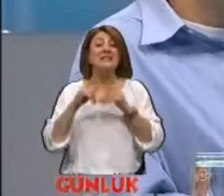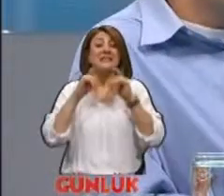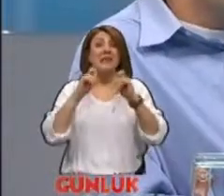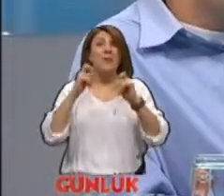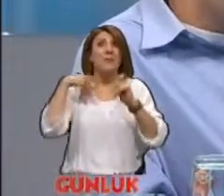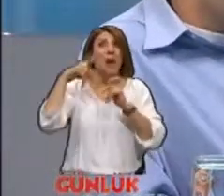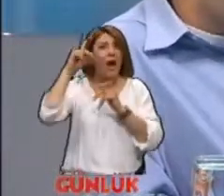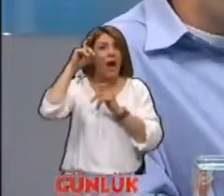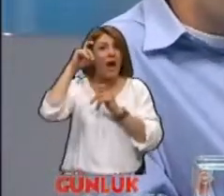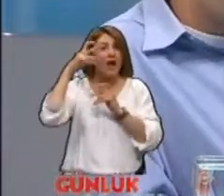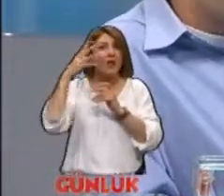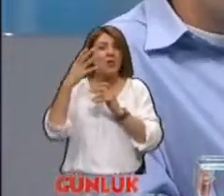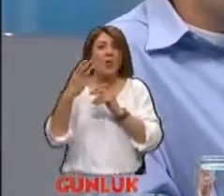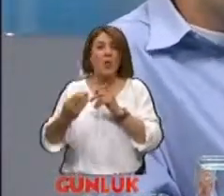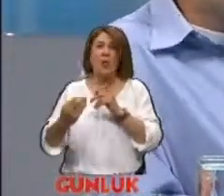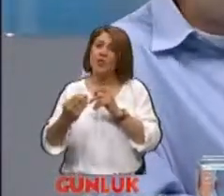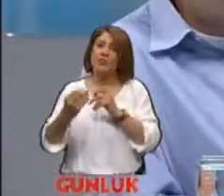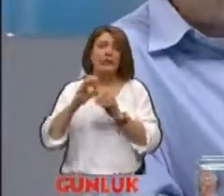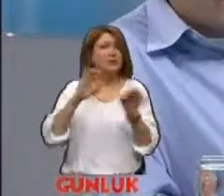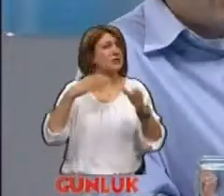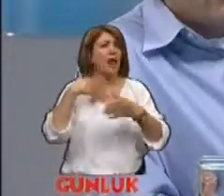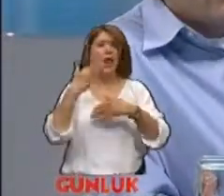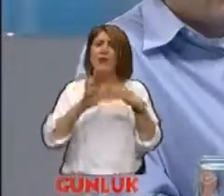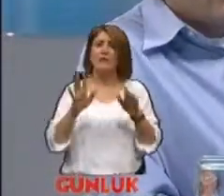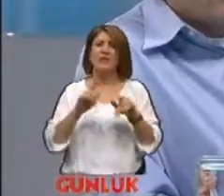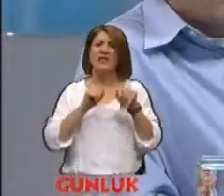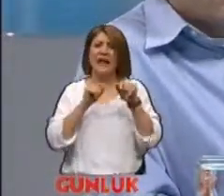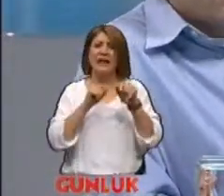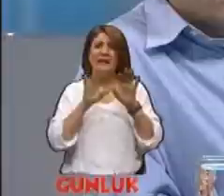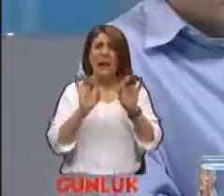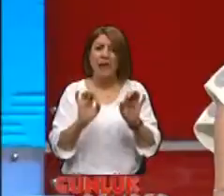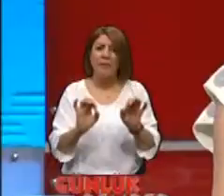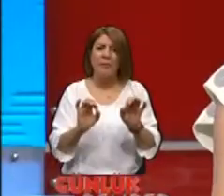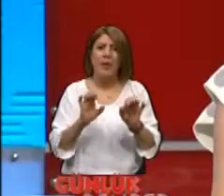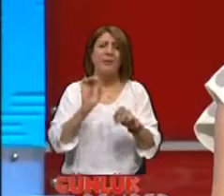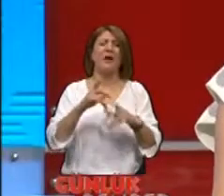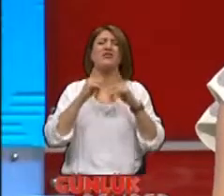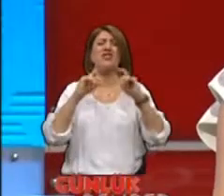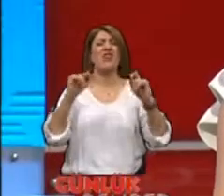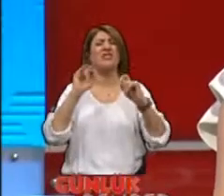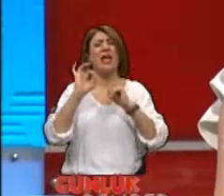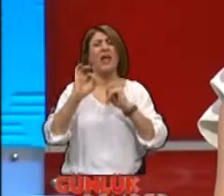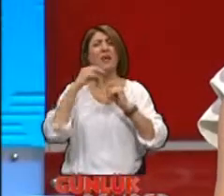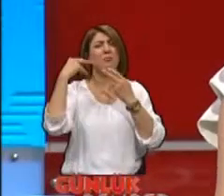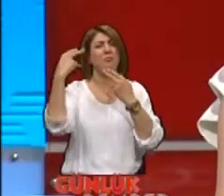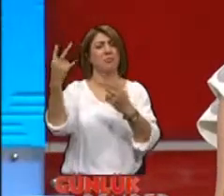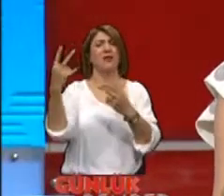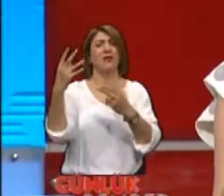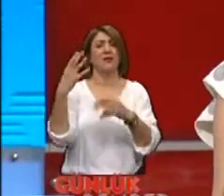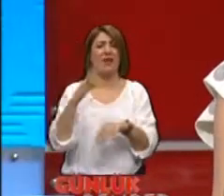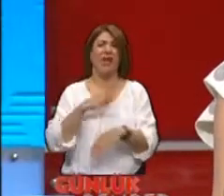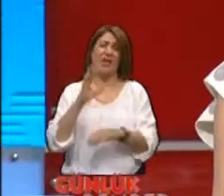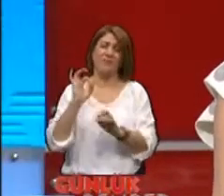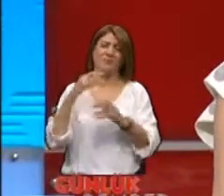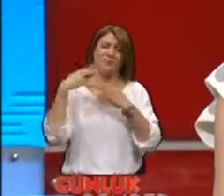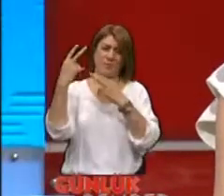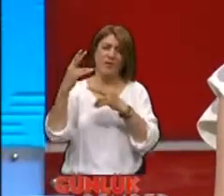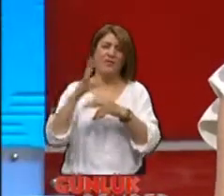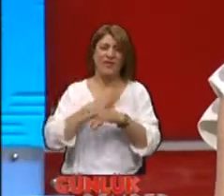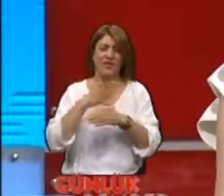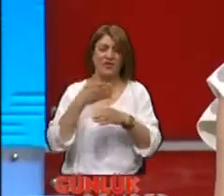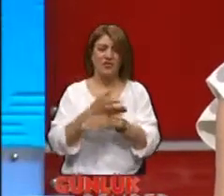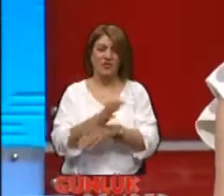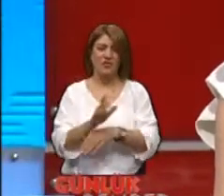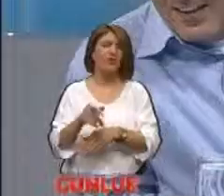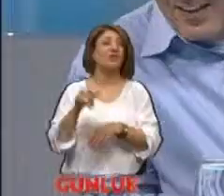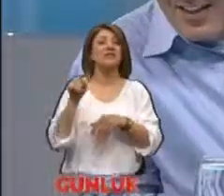pratik zeka ile ilgili hiçbir şey yapmadık Çinlerle ilgili değil mi? Hani ya taklit. Ama yaptığımız her şey zaten onunla ilgiliydi bana göre. Evet, yani derinliğinde o var diyorsun alt metinde. Yani.